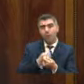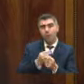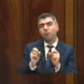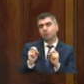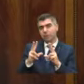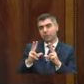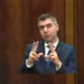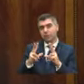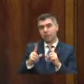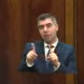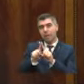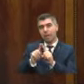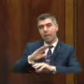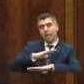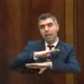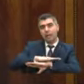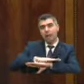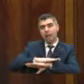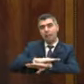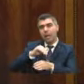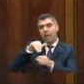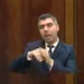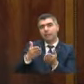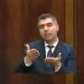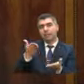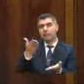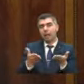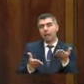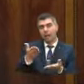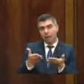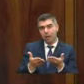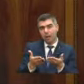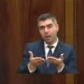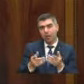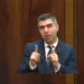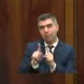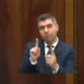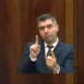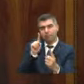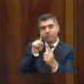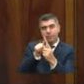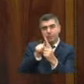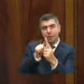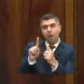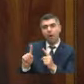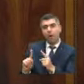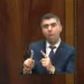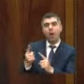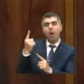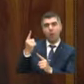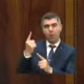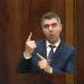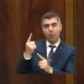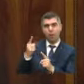علينا الأخلاق الاستقلالية ومنهج المعارضة الاستقلالية الوطنية الذي اختار ومنذ